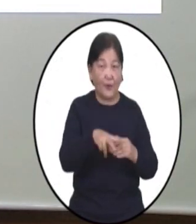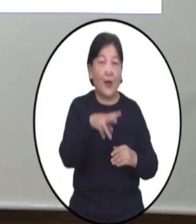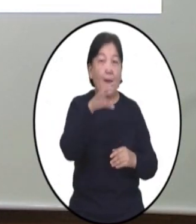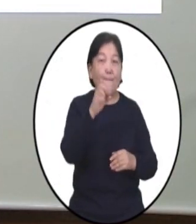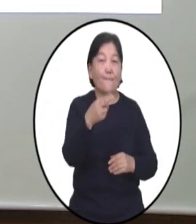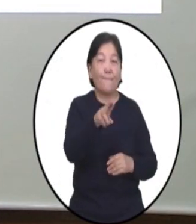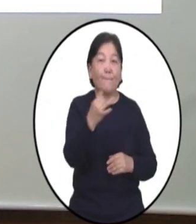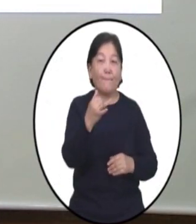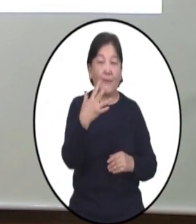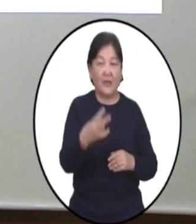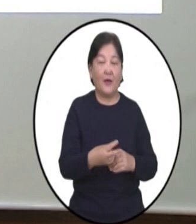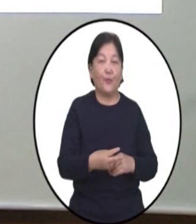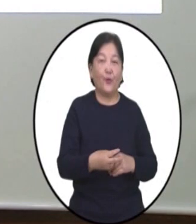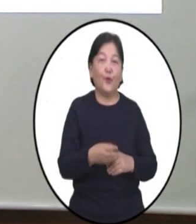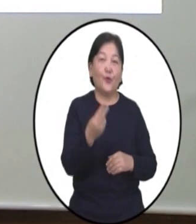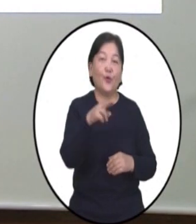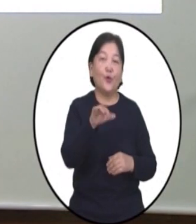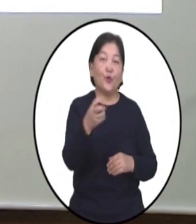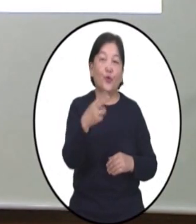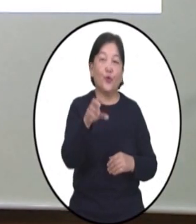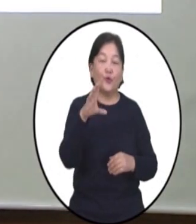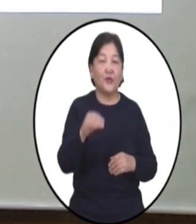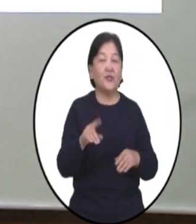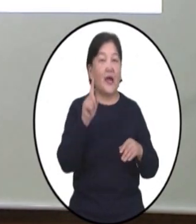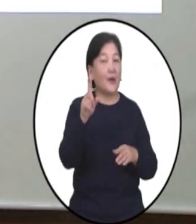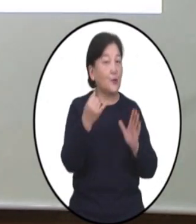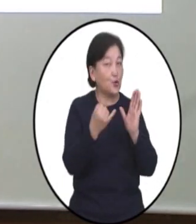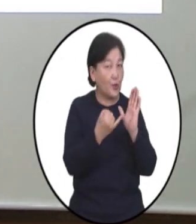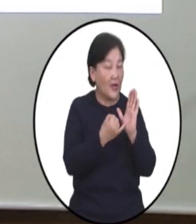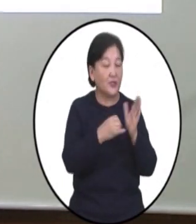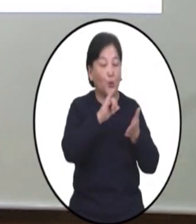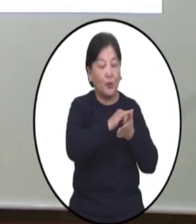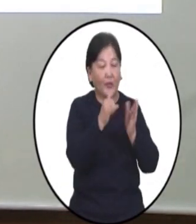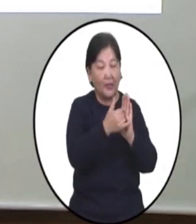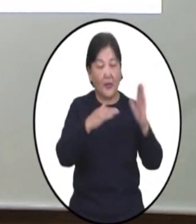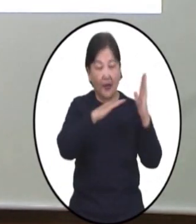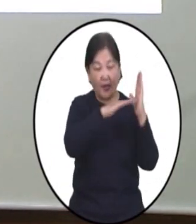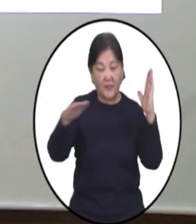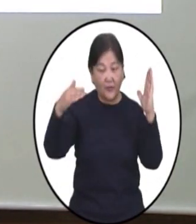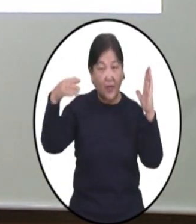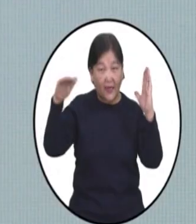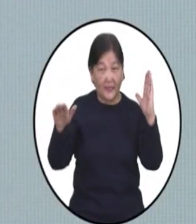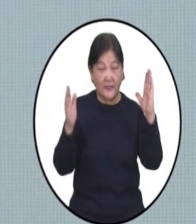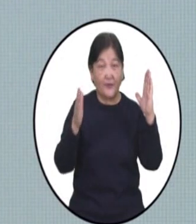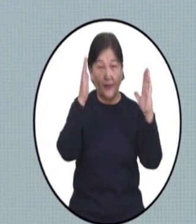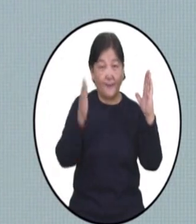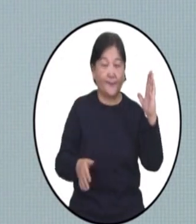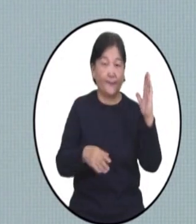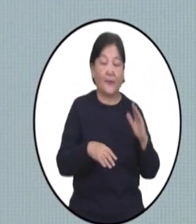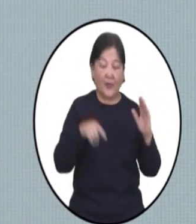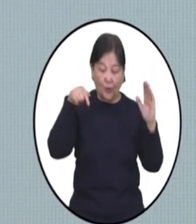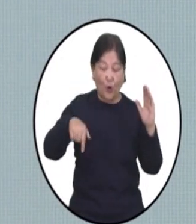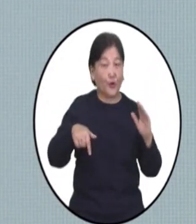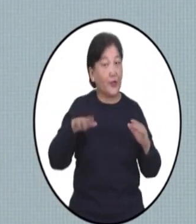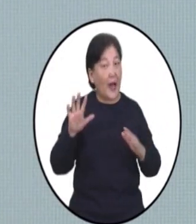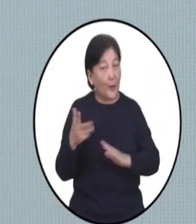дундаж кавертел нь бол 16 гэдэг утга харгалзах нь байна. доод кавертэлд бол 13 гэдэг утга харгалзаж байна.